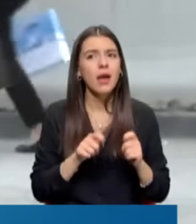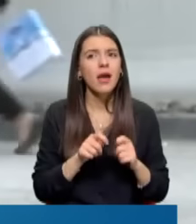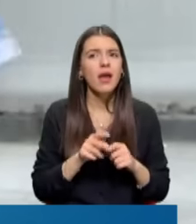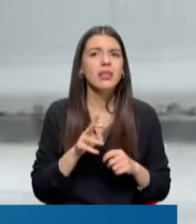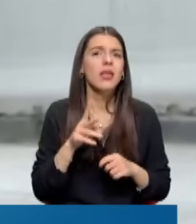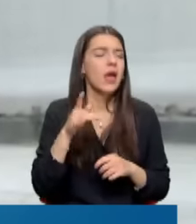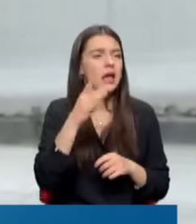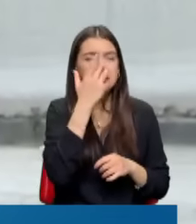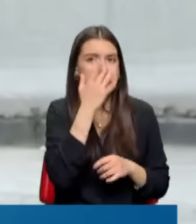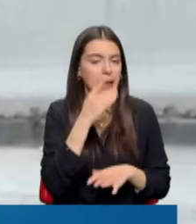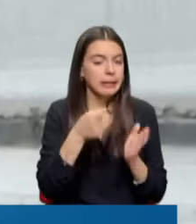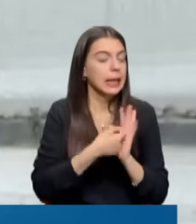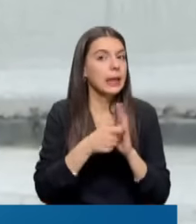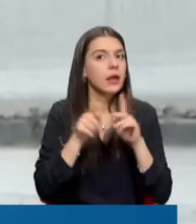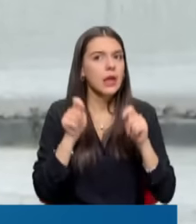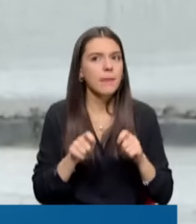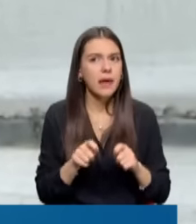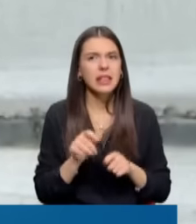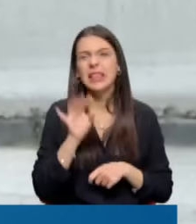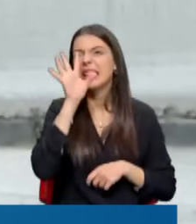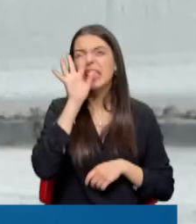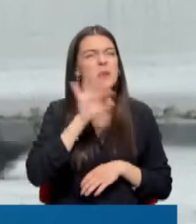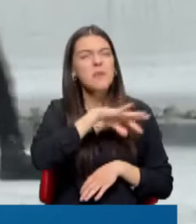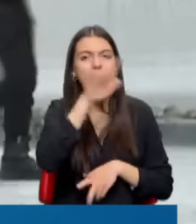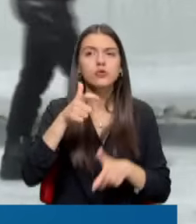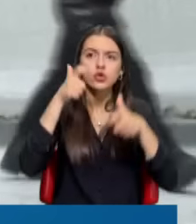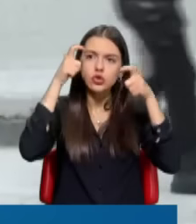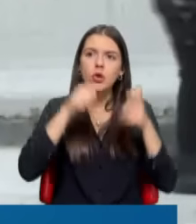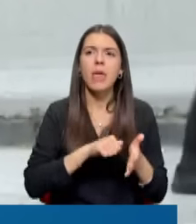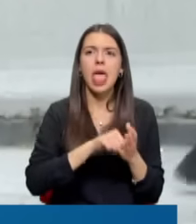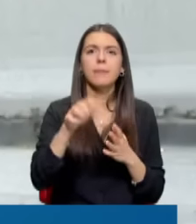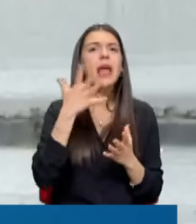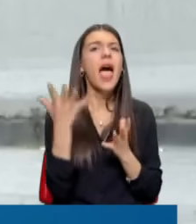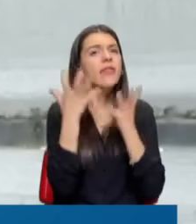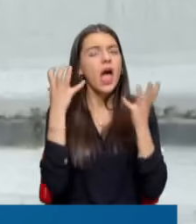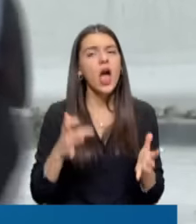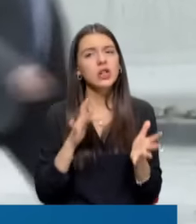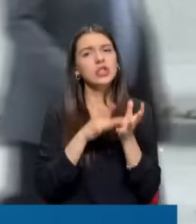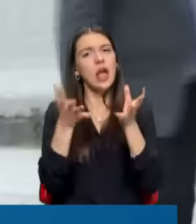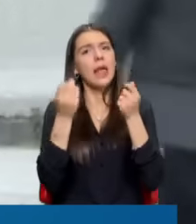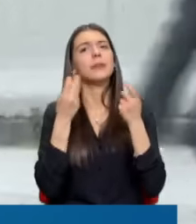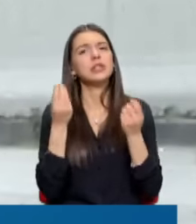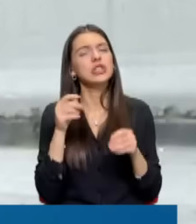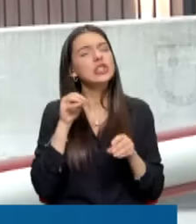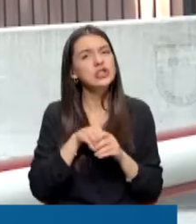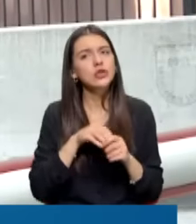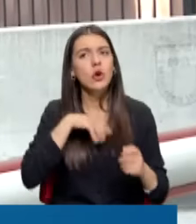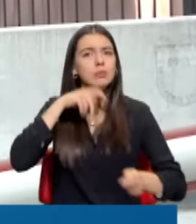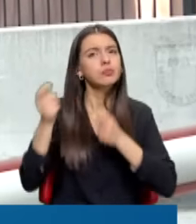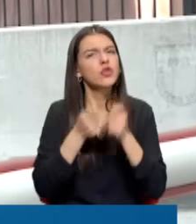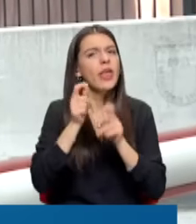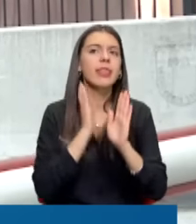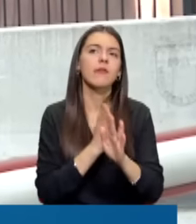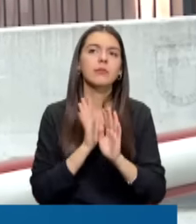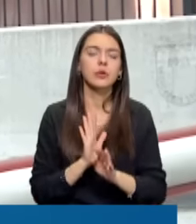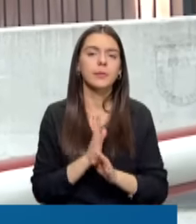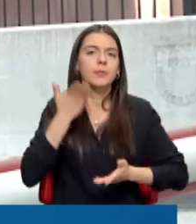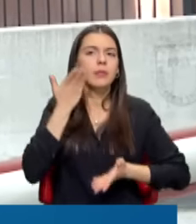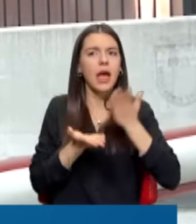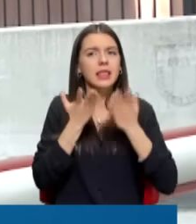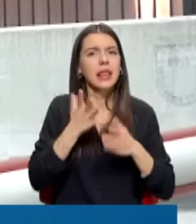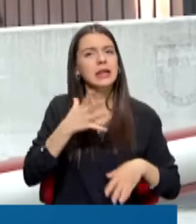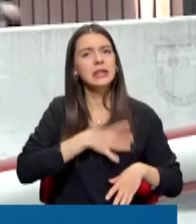usulsüzlükle hareket eden herkesin, tüm sorumluların en ağır cezayı alması için de mücadelemize devam edeceğiz. Adalet isteğimizi